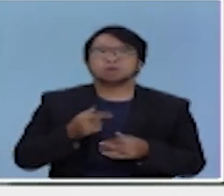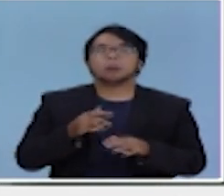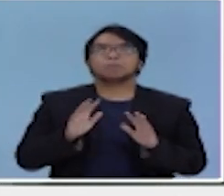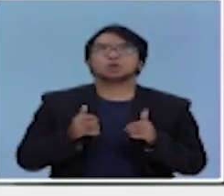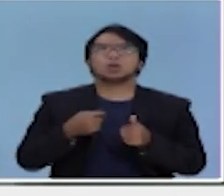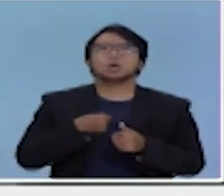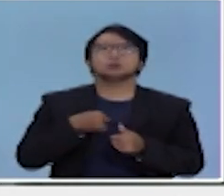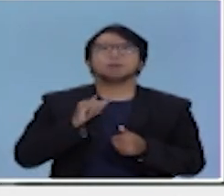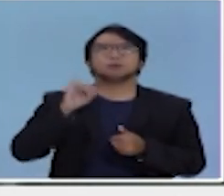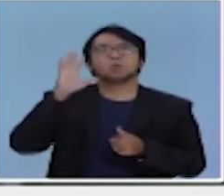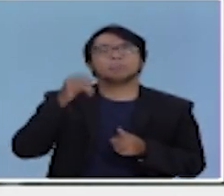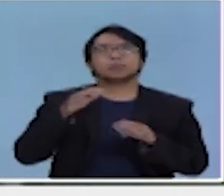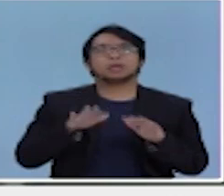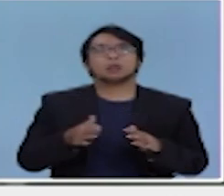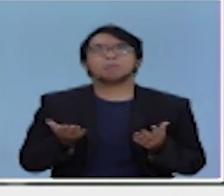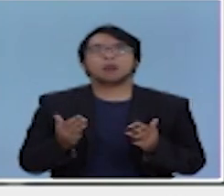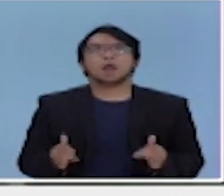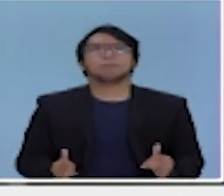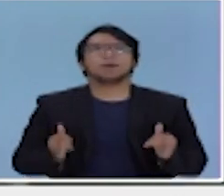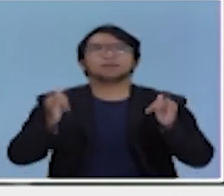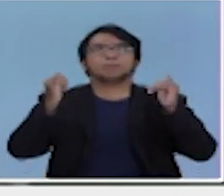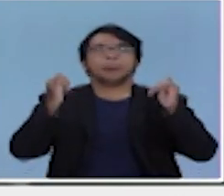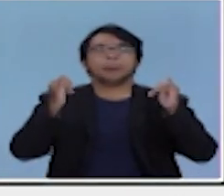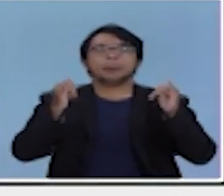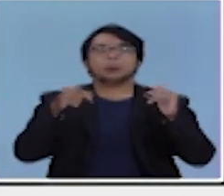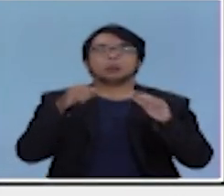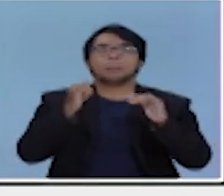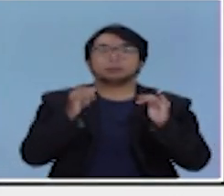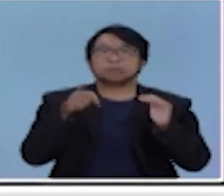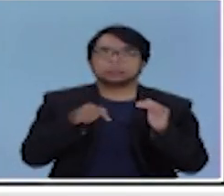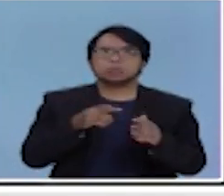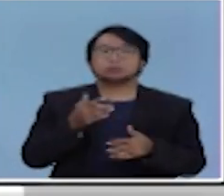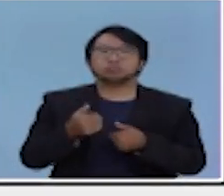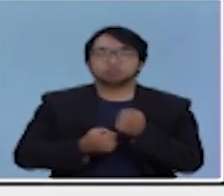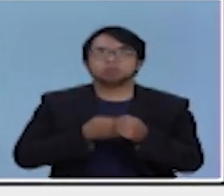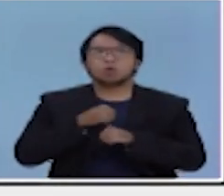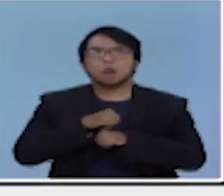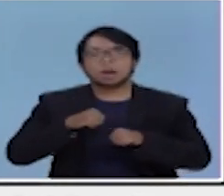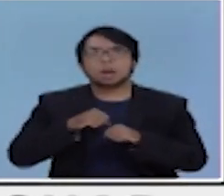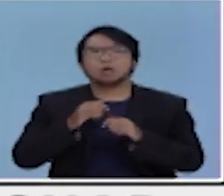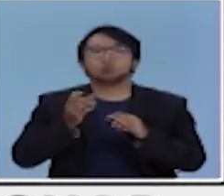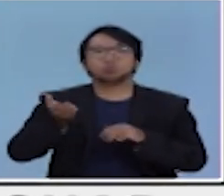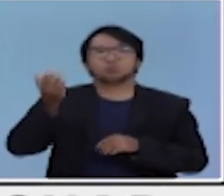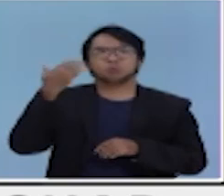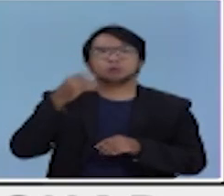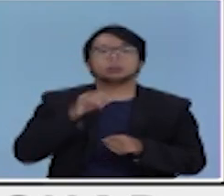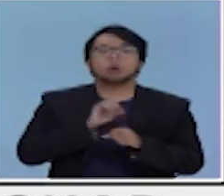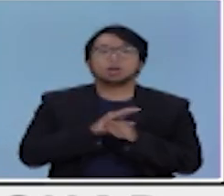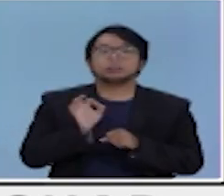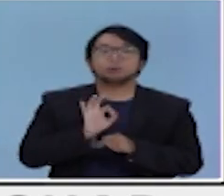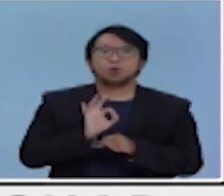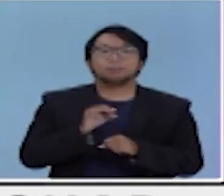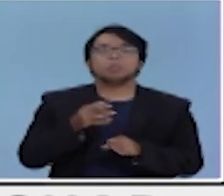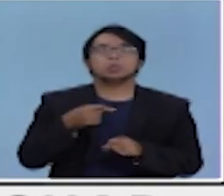sama suami jadi udah balik limit itu kegiatan olahraga itu biasanya sebelum Leeteuk biasa lari nge-gym atau enggak pilates